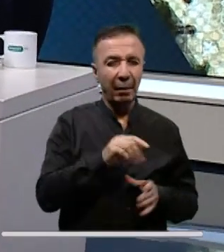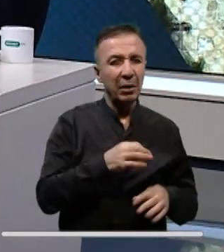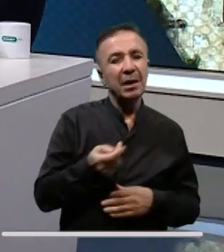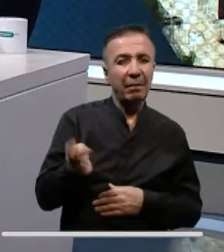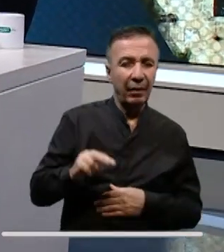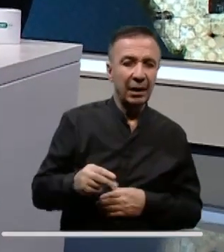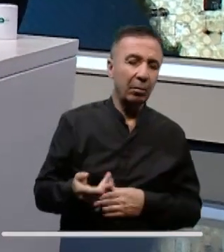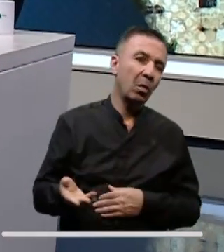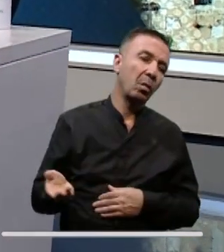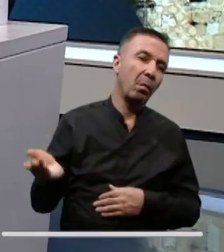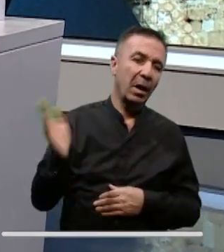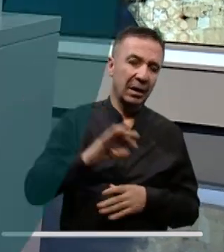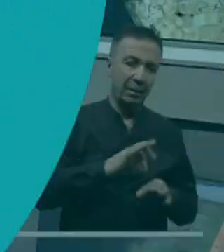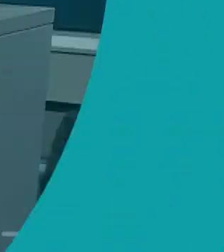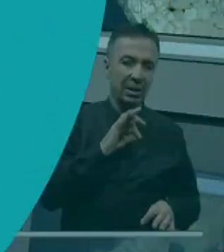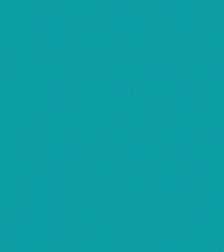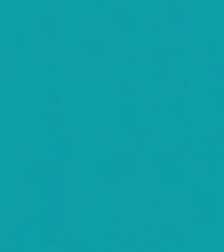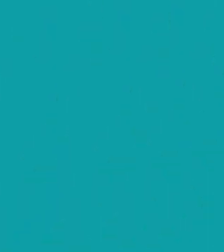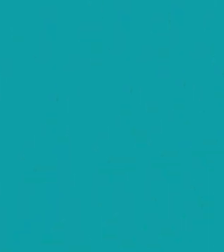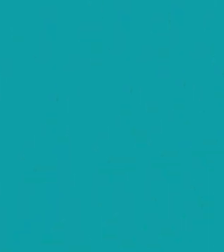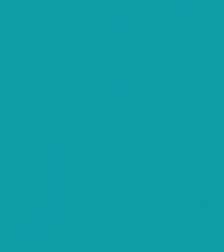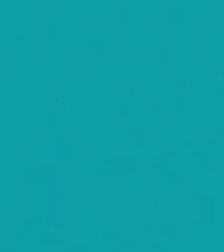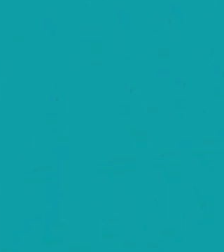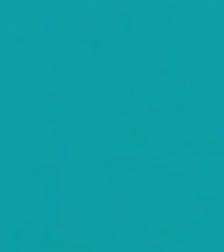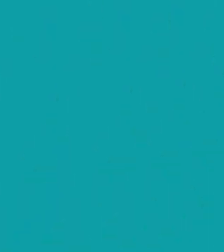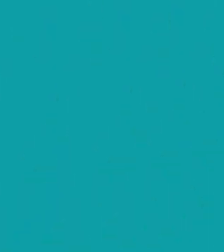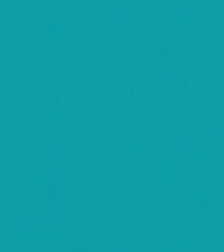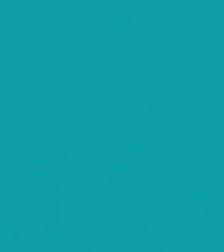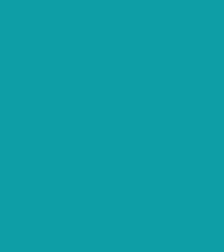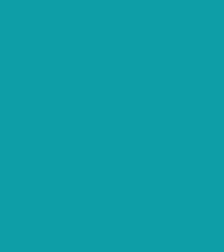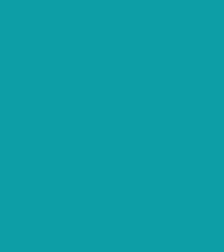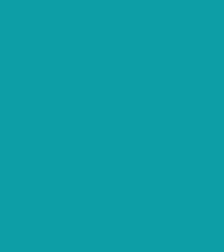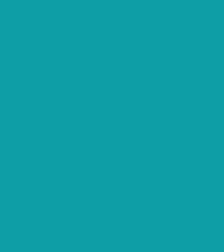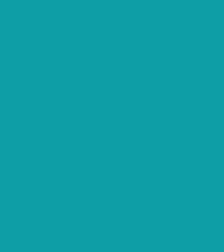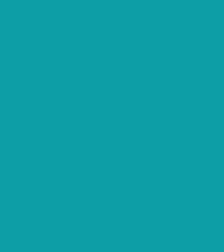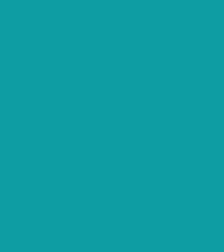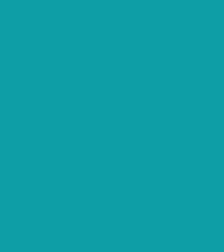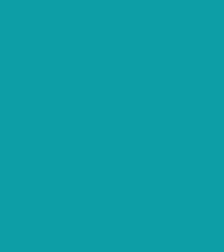başkası onun yerine gönderildi Varisleri tarafından bu geçerlidir